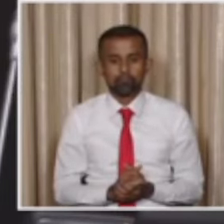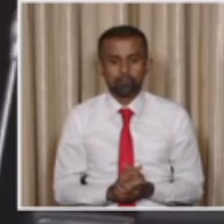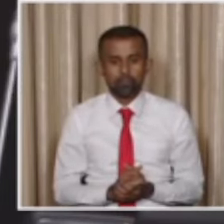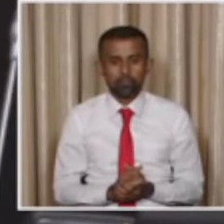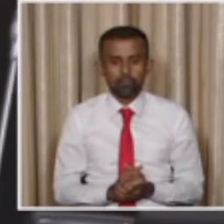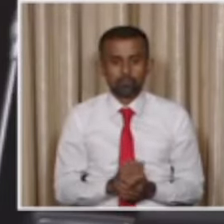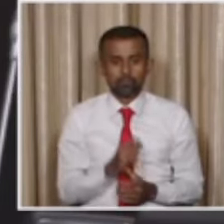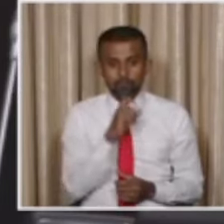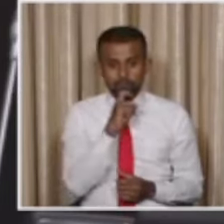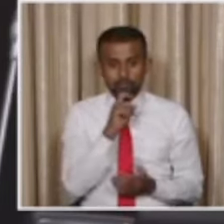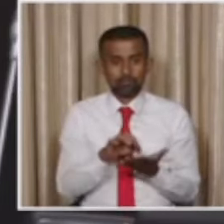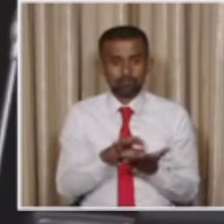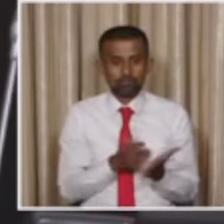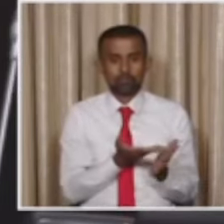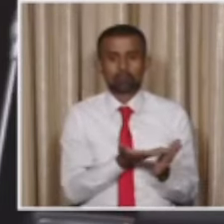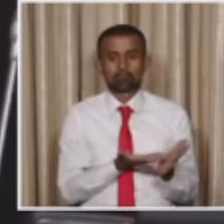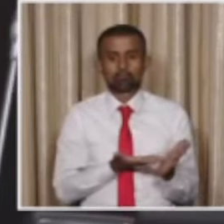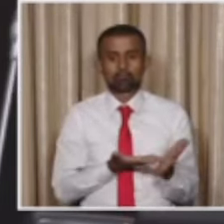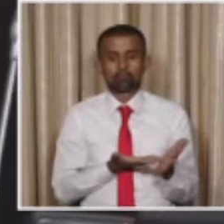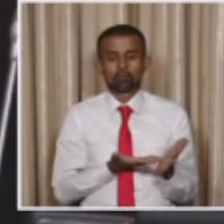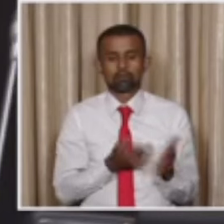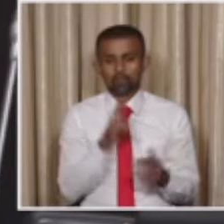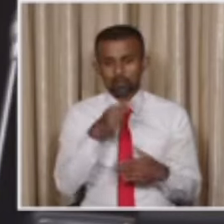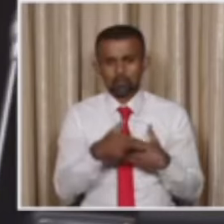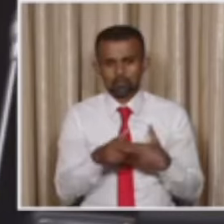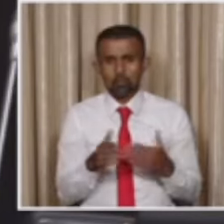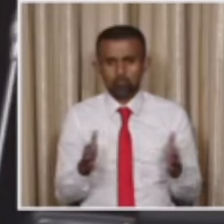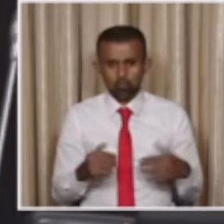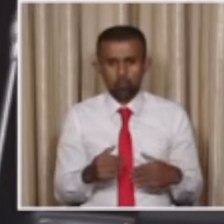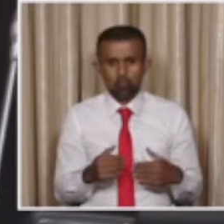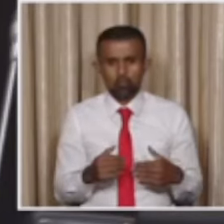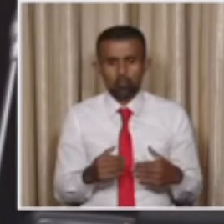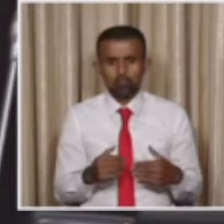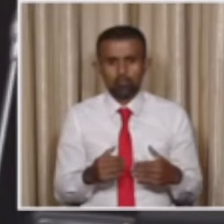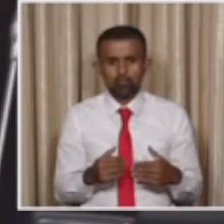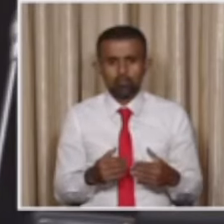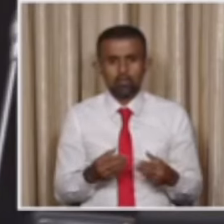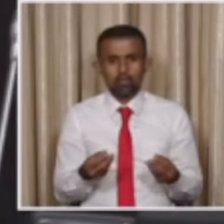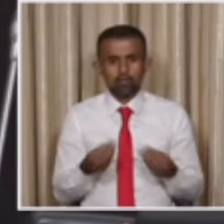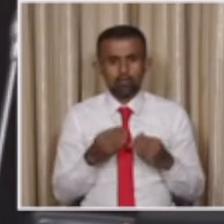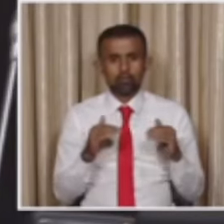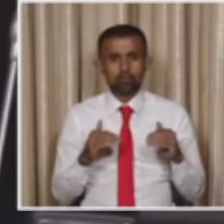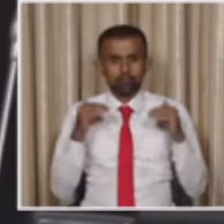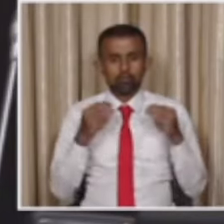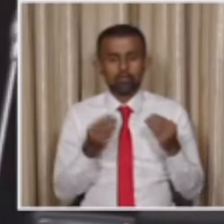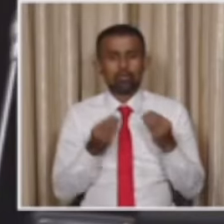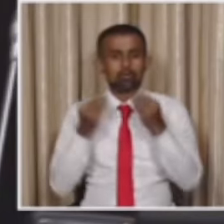මේ අධිකරණ තීන්දුව නිසා එක හේතුවක් තවත් තියෙනවා. මේ ඒගොල්ලන්ට ලැබිය යුතු උසස්සින් ලබා දෙන්නේ